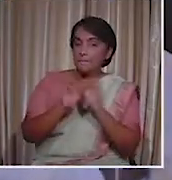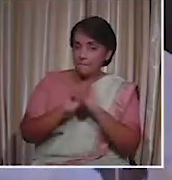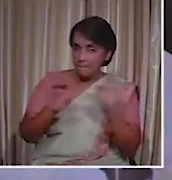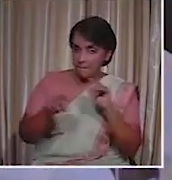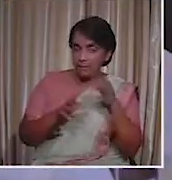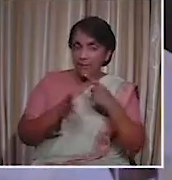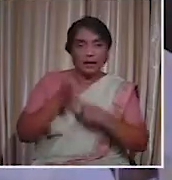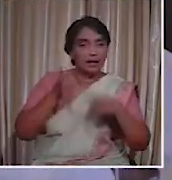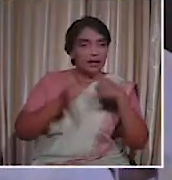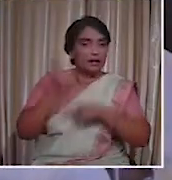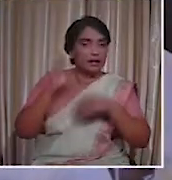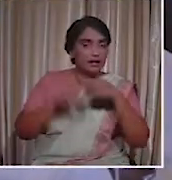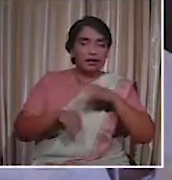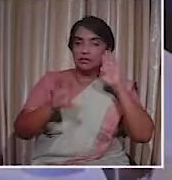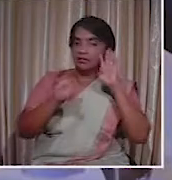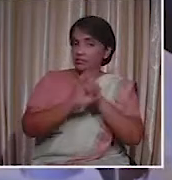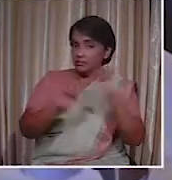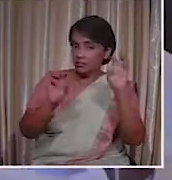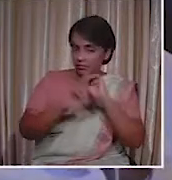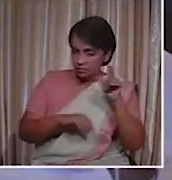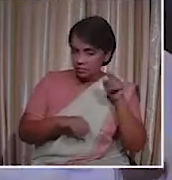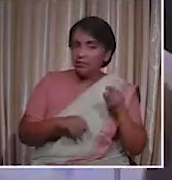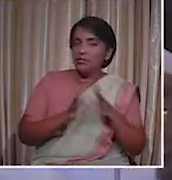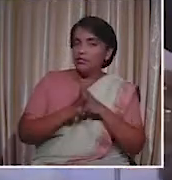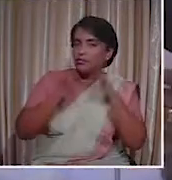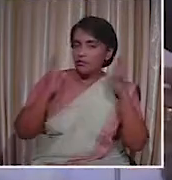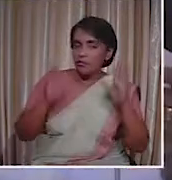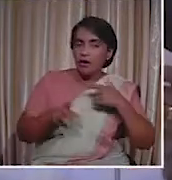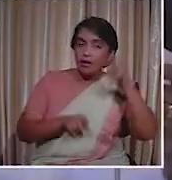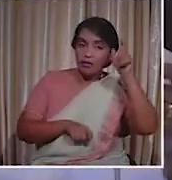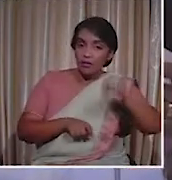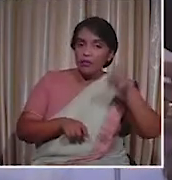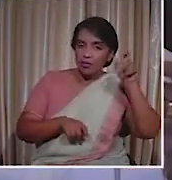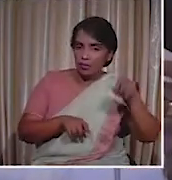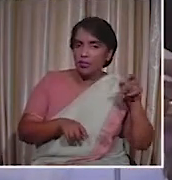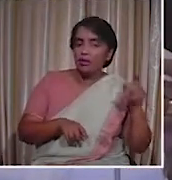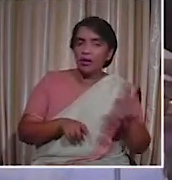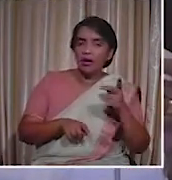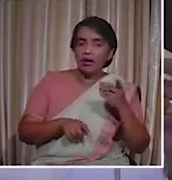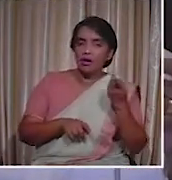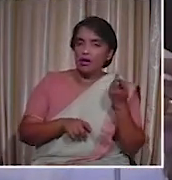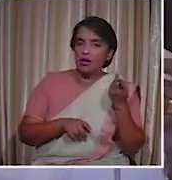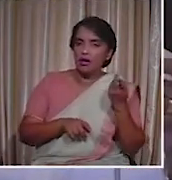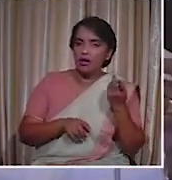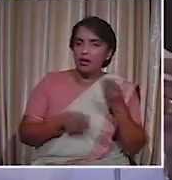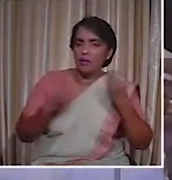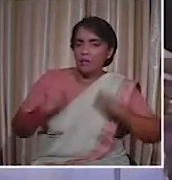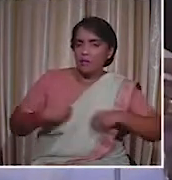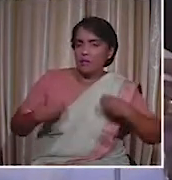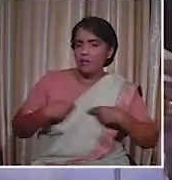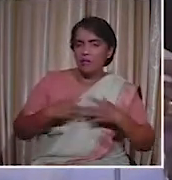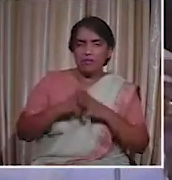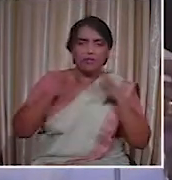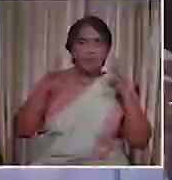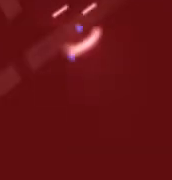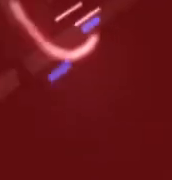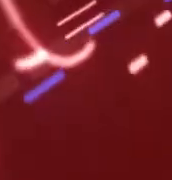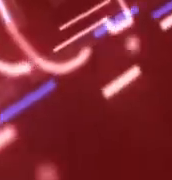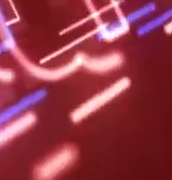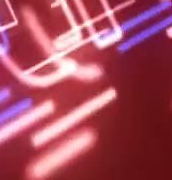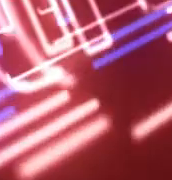දේශපාලන ප්‍රචාරක කටයුතු සිදු කිරීමේදී බොහෝ අපේක්ෂකයන්ට අඩු පාඩු රාශියක් වාර්තා වී